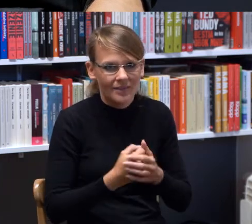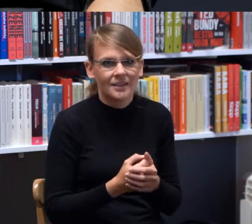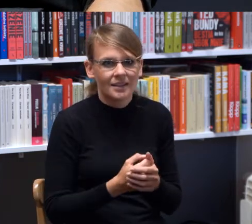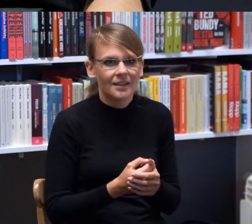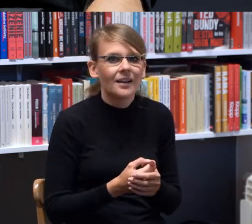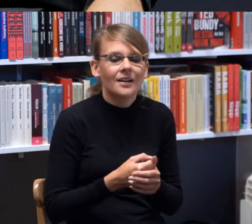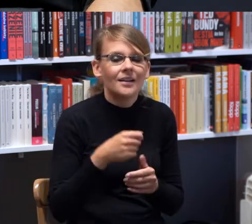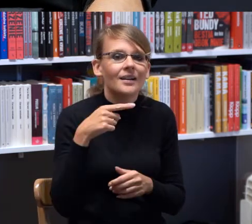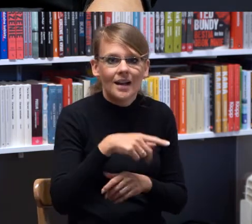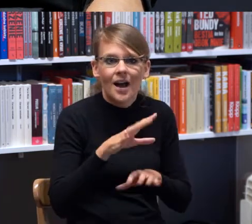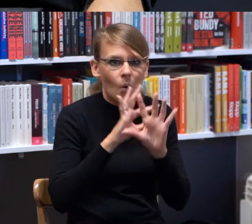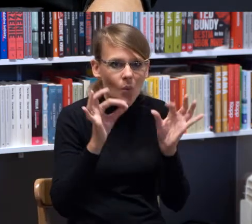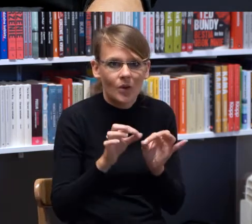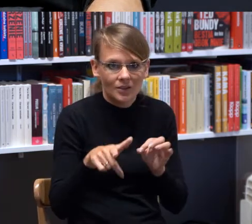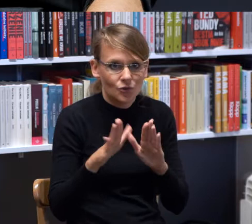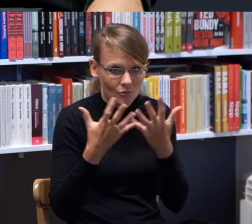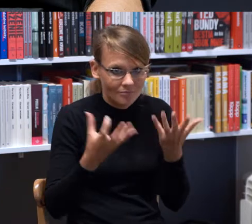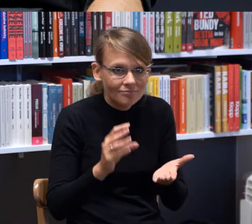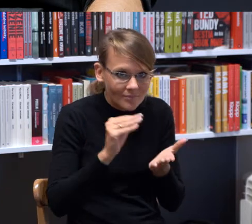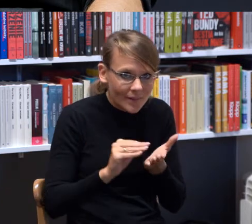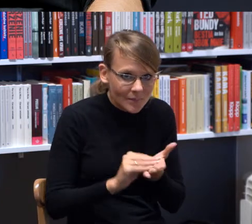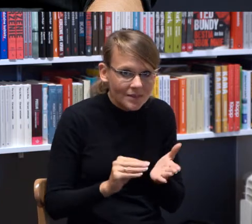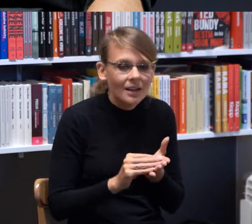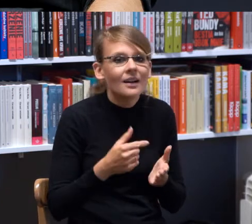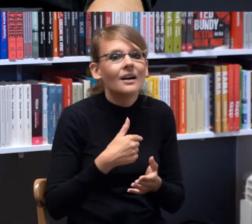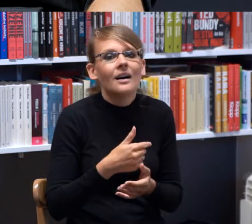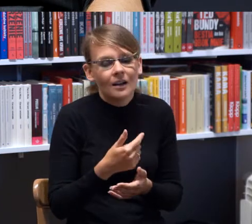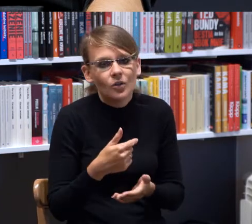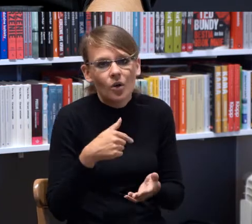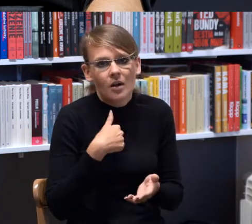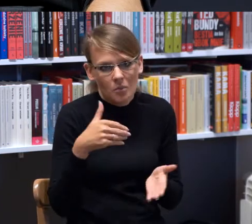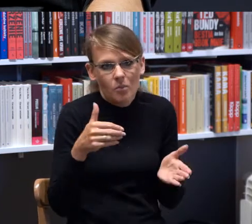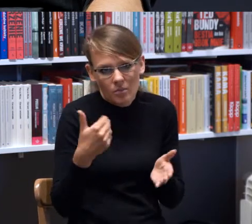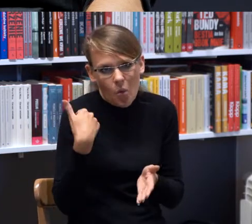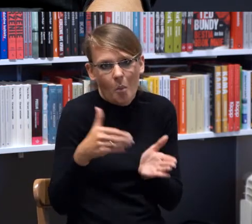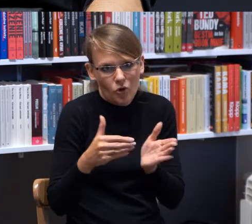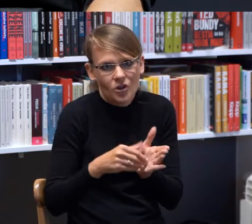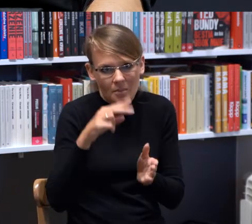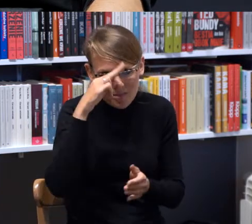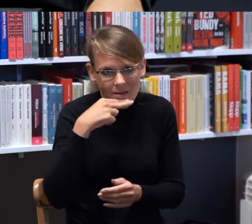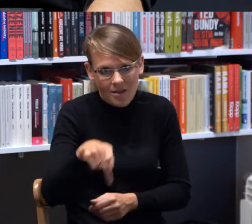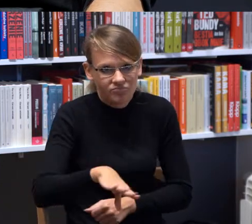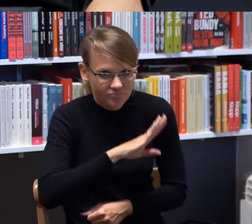żeby w ogóle napisać tę książkę, mi było potrzebne, żeby mój ojciec zmarł, ponieważ